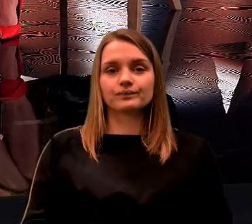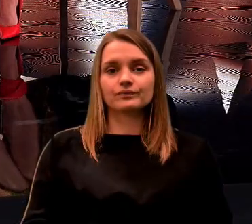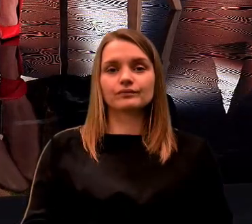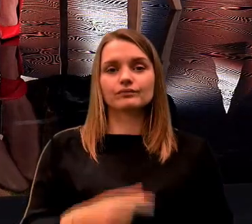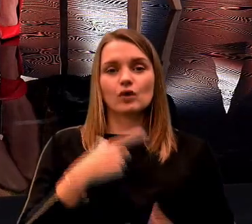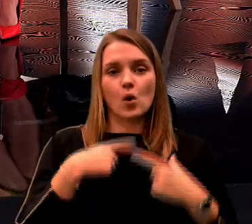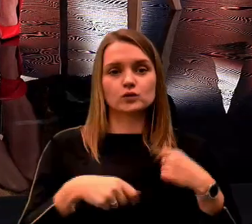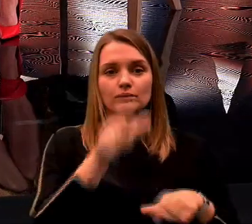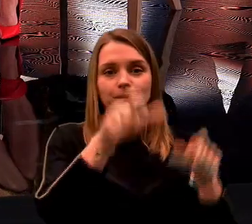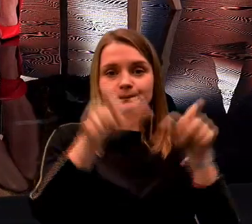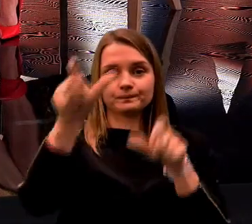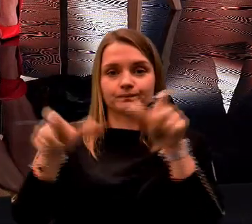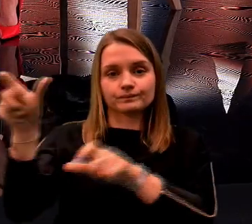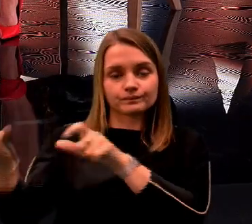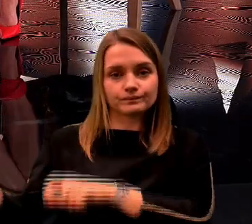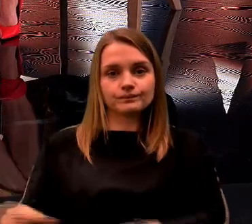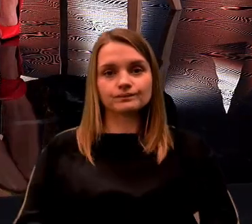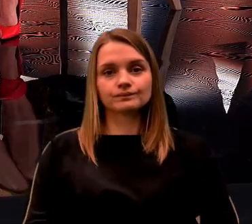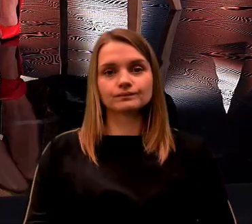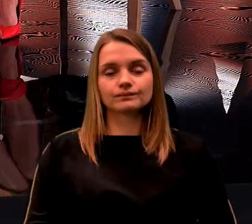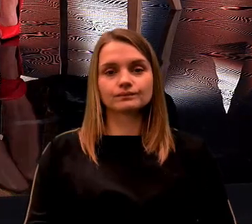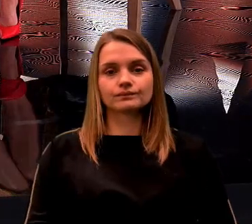Erlach, Paweł Niziński, Marzena Mazur i Mirek Nowosielski. Dzięki.